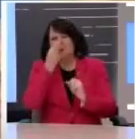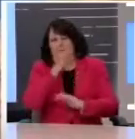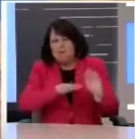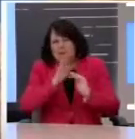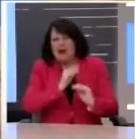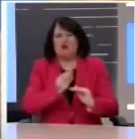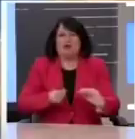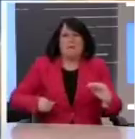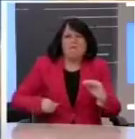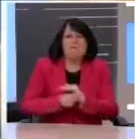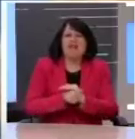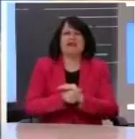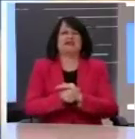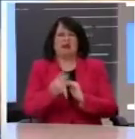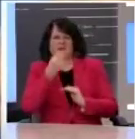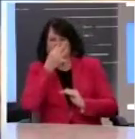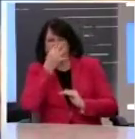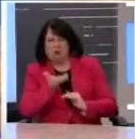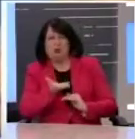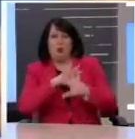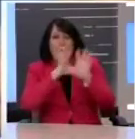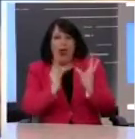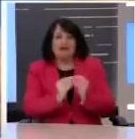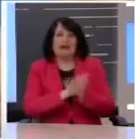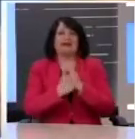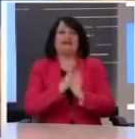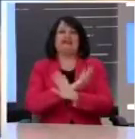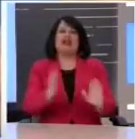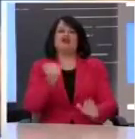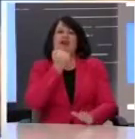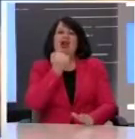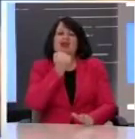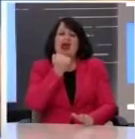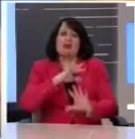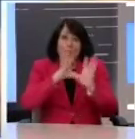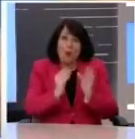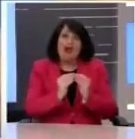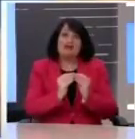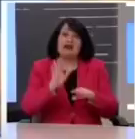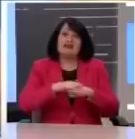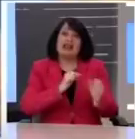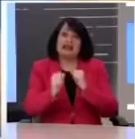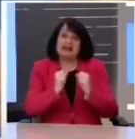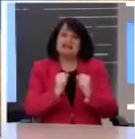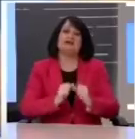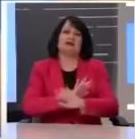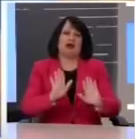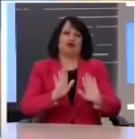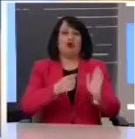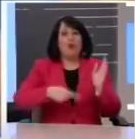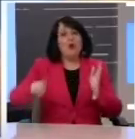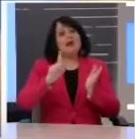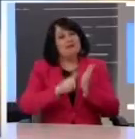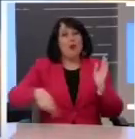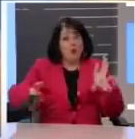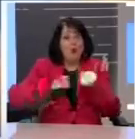της διαπλοκής, της διαφθοράς, της μίζας, τα στρεβλά που μας οδήγησαν στην κρίση. Και θέλει συλλογική προσπάθεια για να το καταφέρουμε